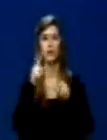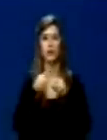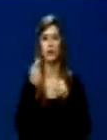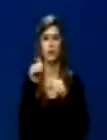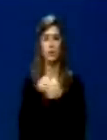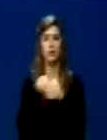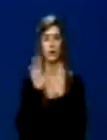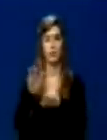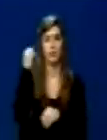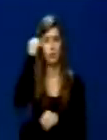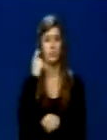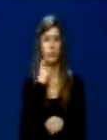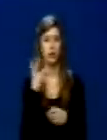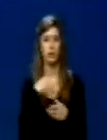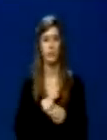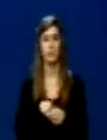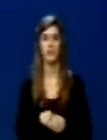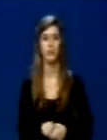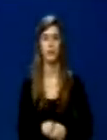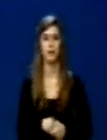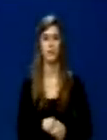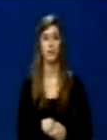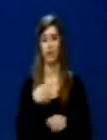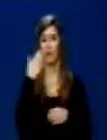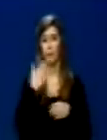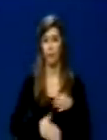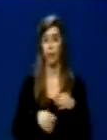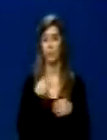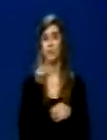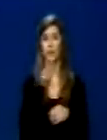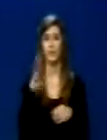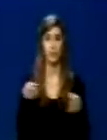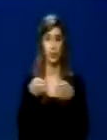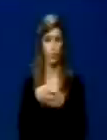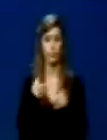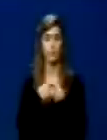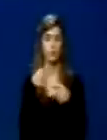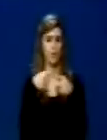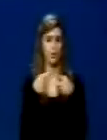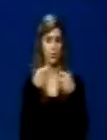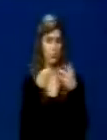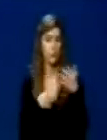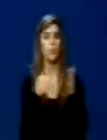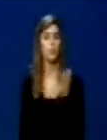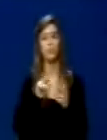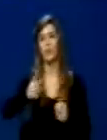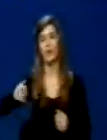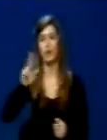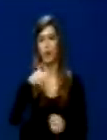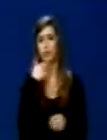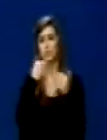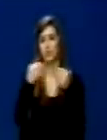Bankën Qendrore të Kosovës. Për ta përfunduar, lëvizjat vendosje për këto arsye dhe shumë arsye tjera për cilat nuk po ka